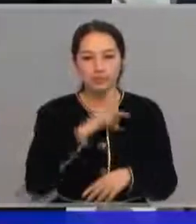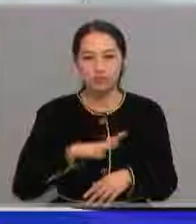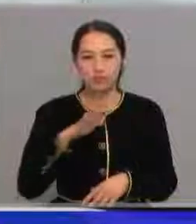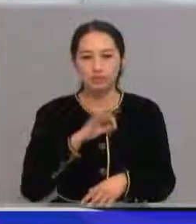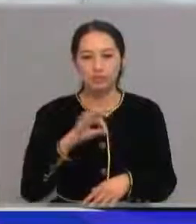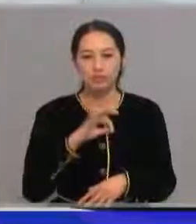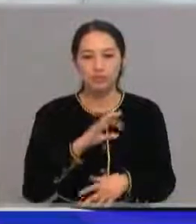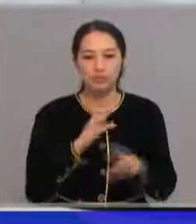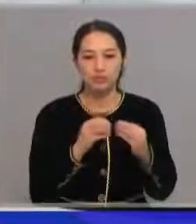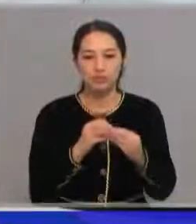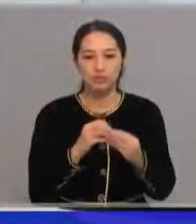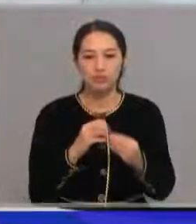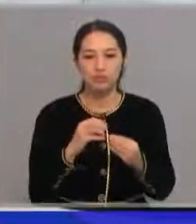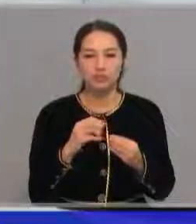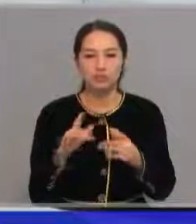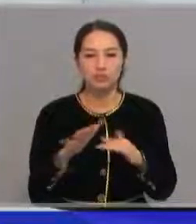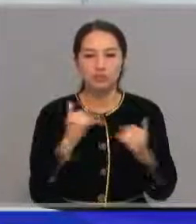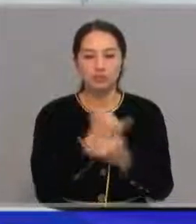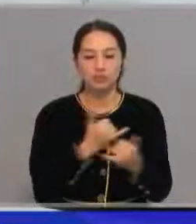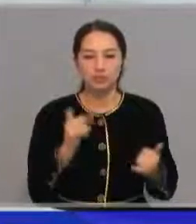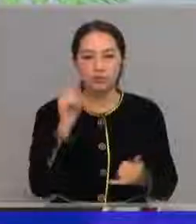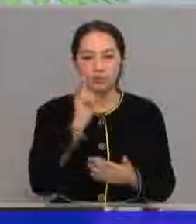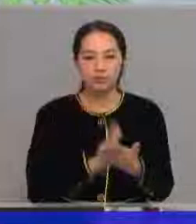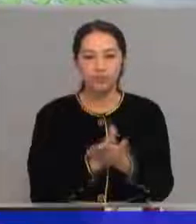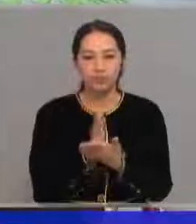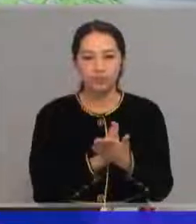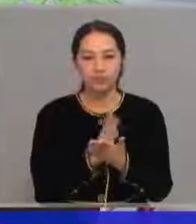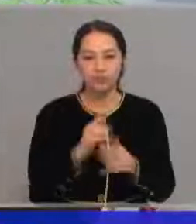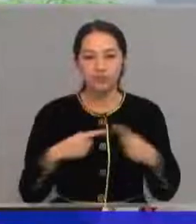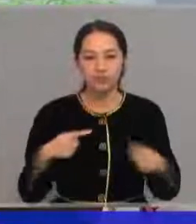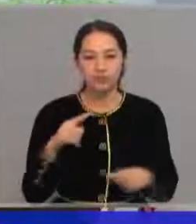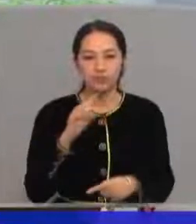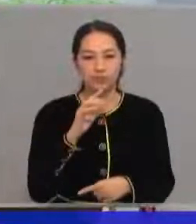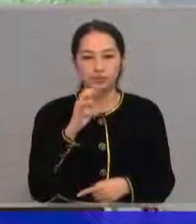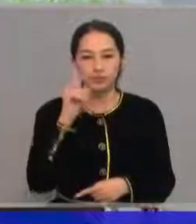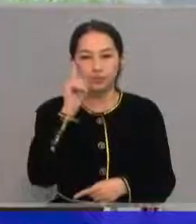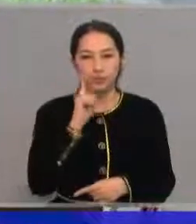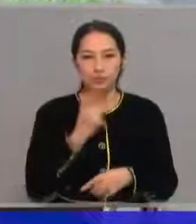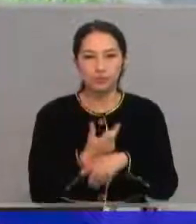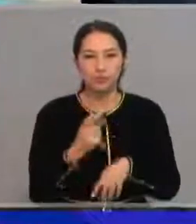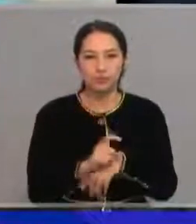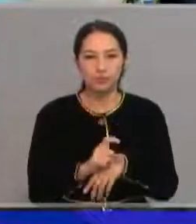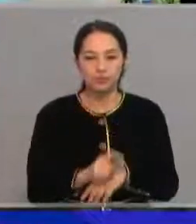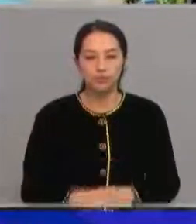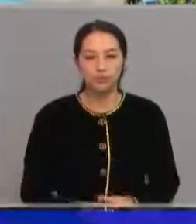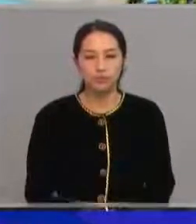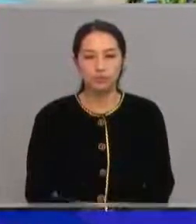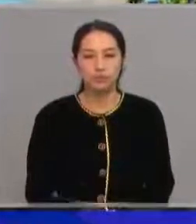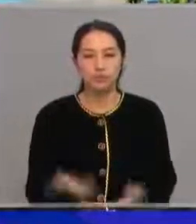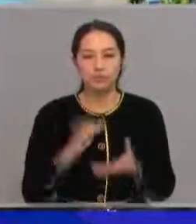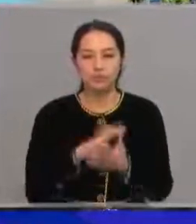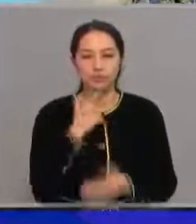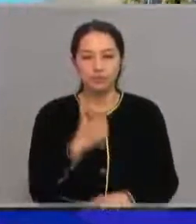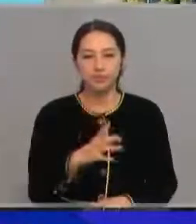бейімделуіне жағдай жасаумен және оларға көрсетілетін қызмет түрлерін қол жетімді етуді қамтамасыз ететін мекеме жұмысымен танысып